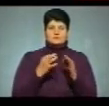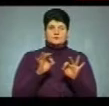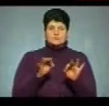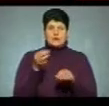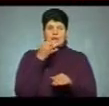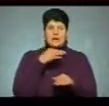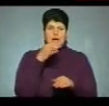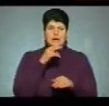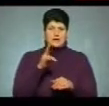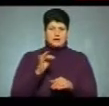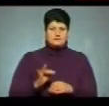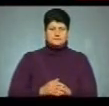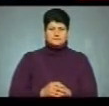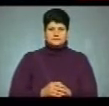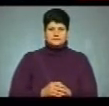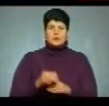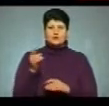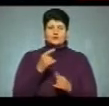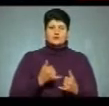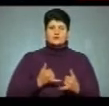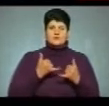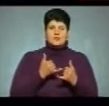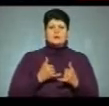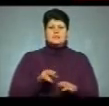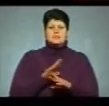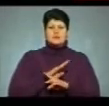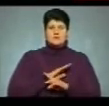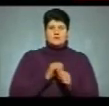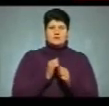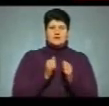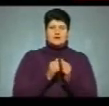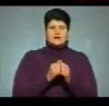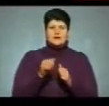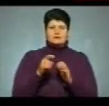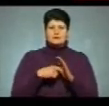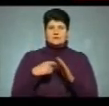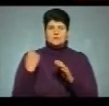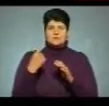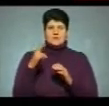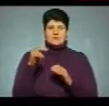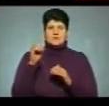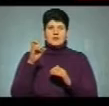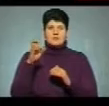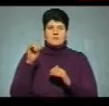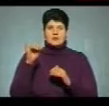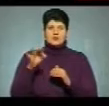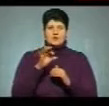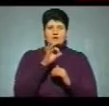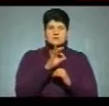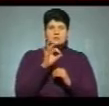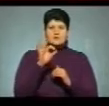ліки». У Тернополі вшанували загиблого поблизу Дебальцевого Донецької області бійця АТО Олександра